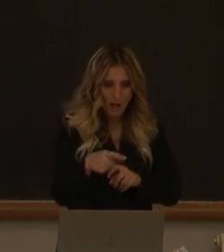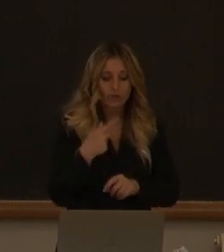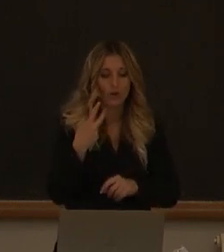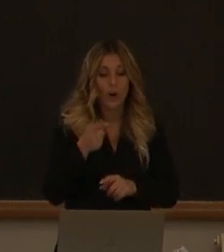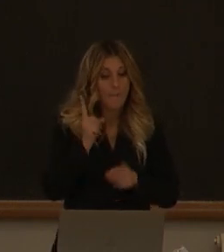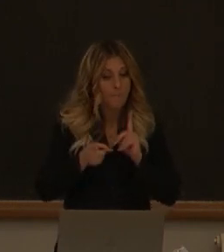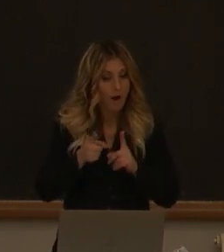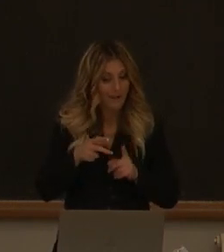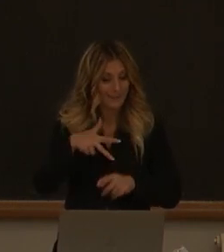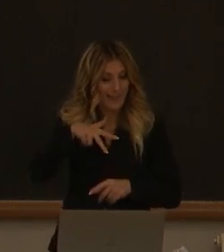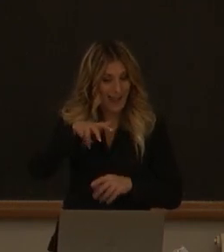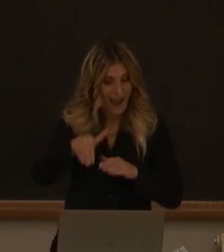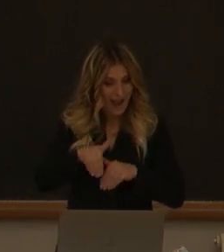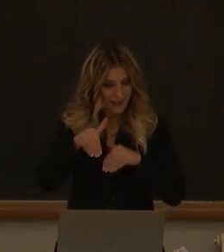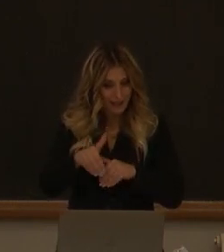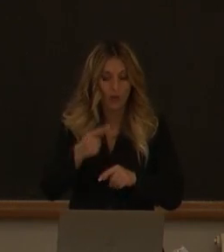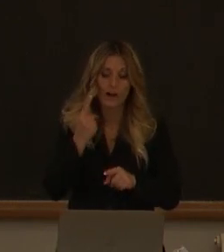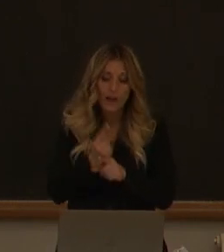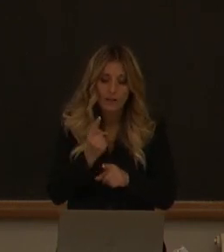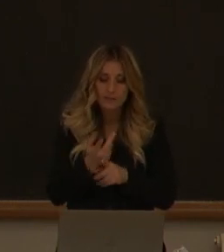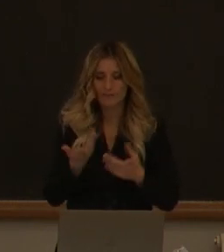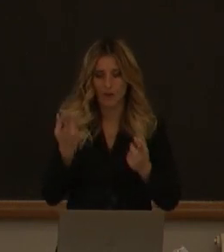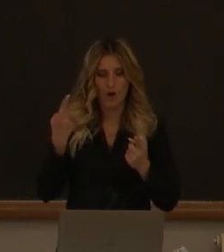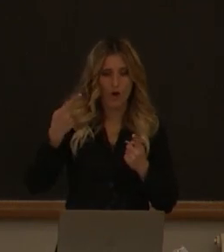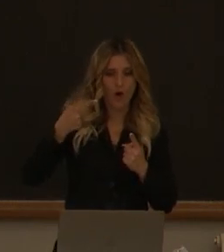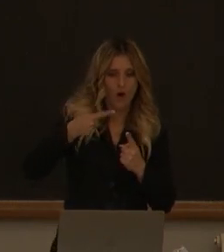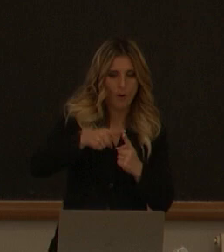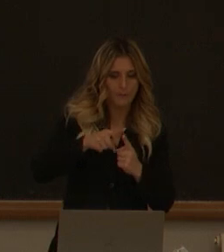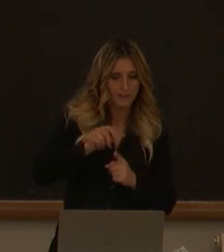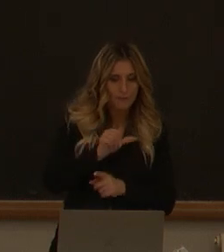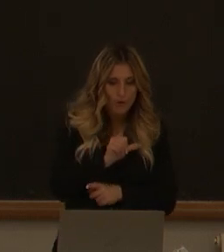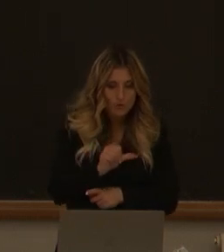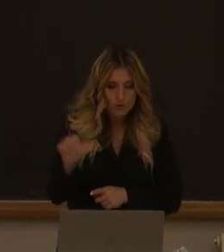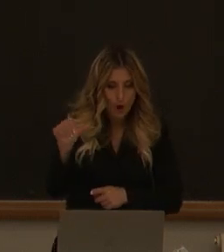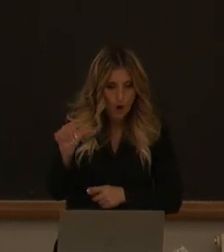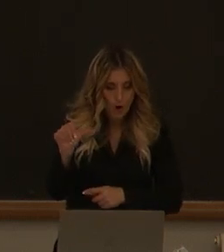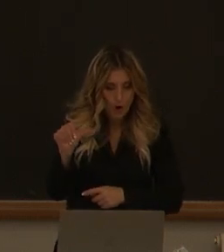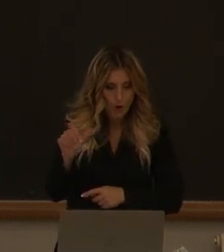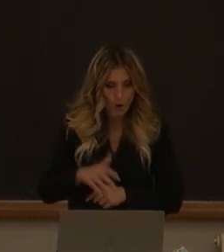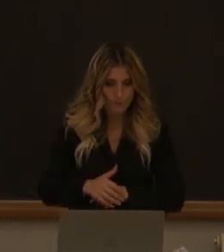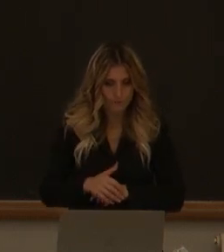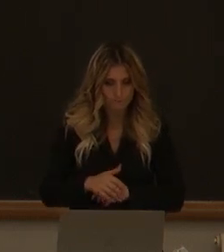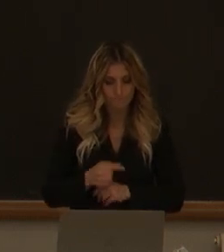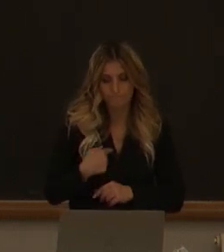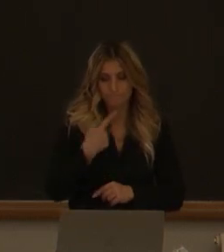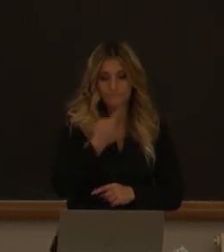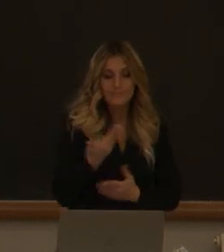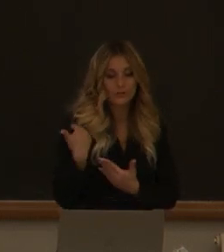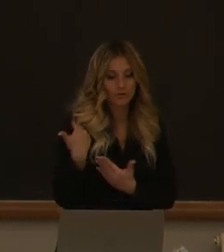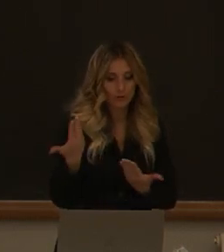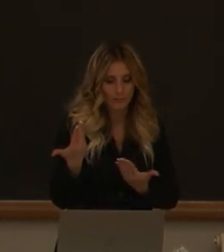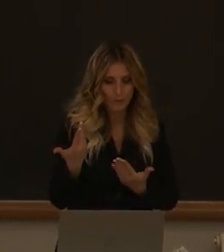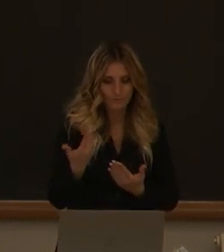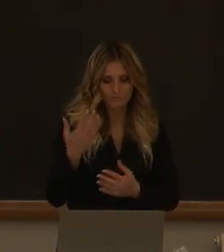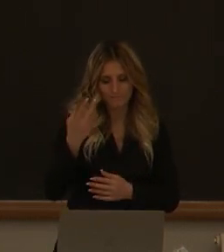politica agricola dovrà avere un focus fondamentalmente non solo sugli aspetti come diciamo classicamente